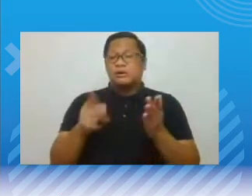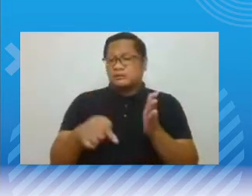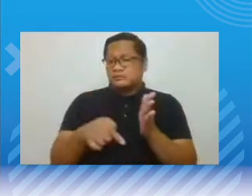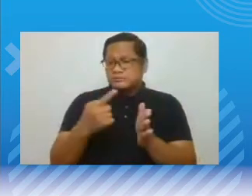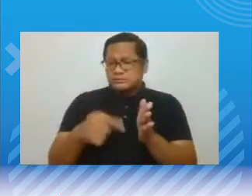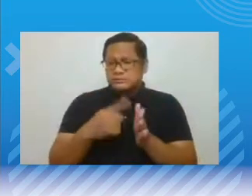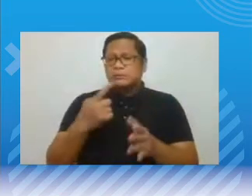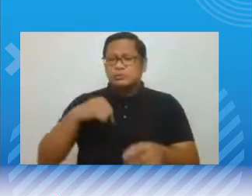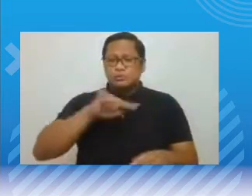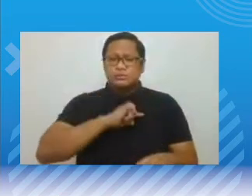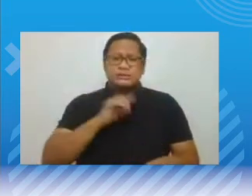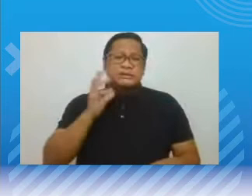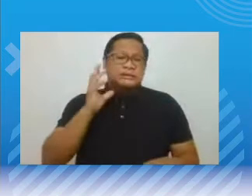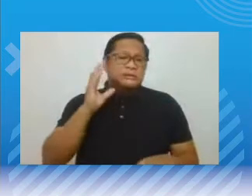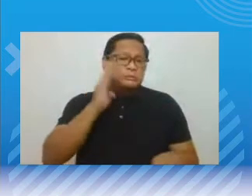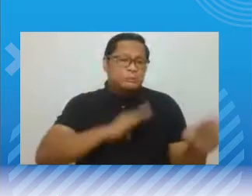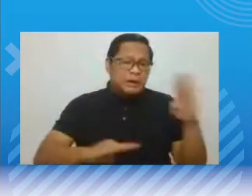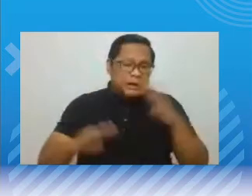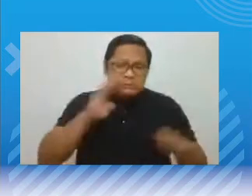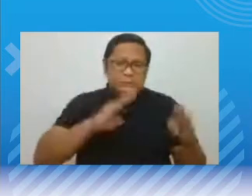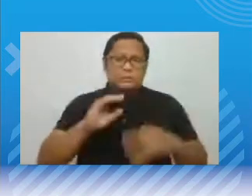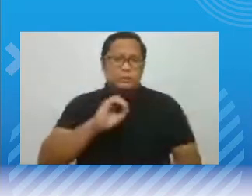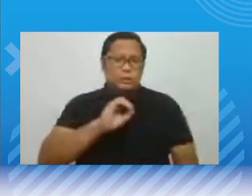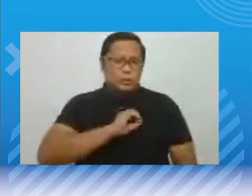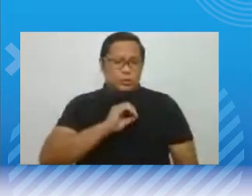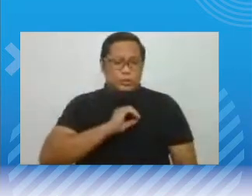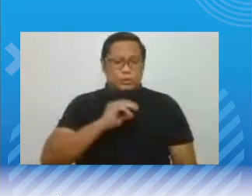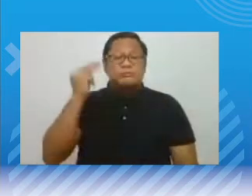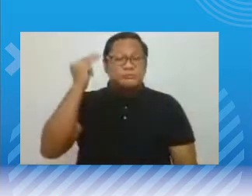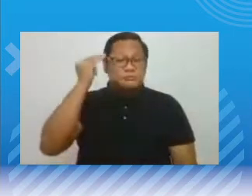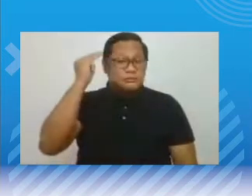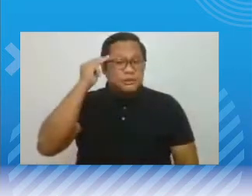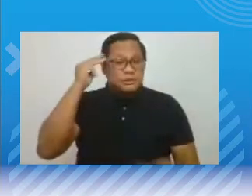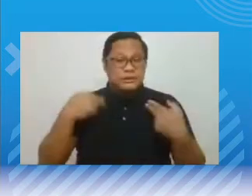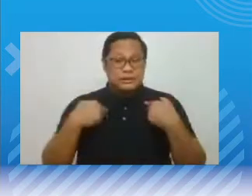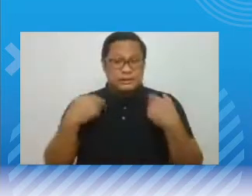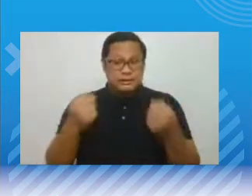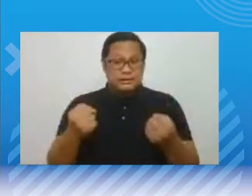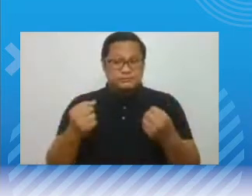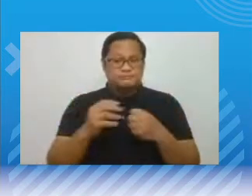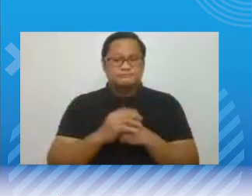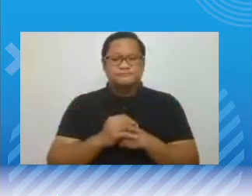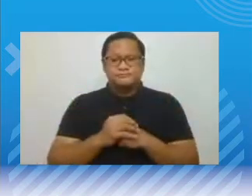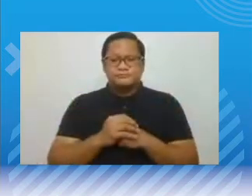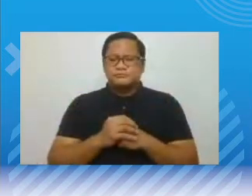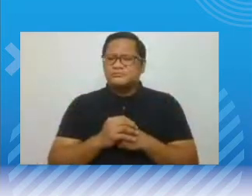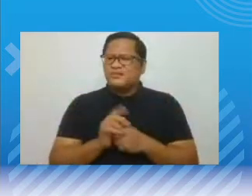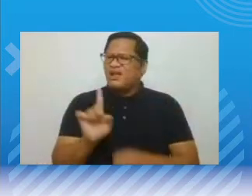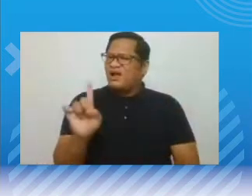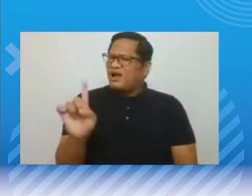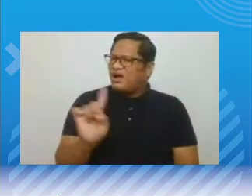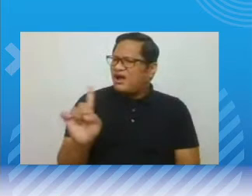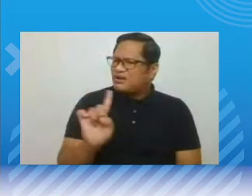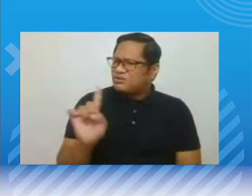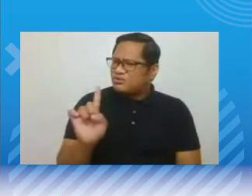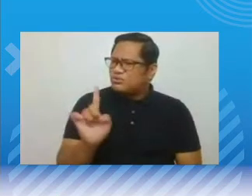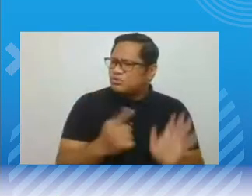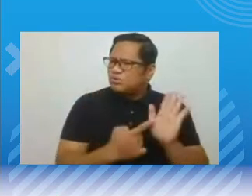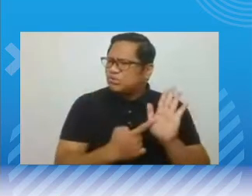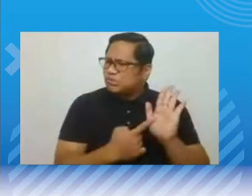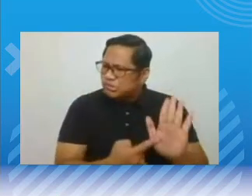nagkakaproblema tayo with our own mental health. So, ano yung simptomas